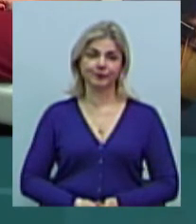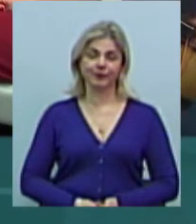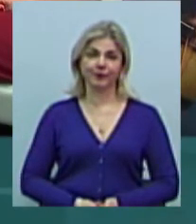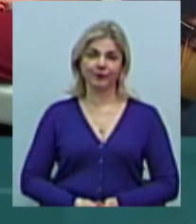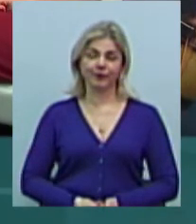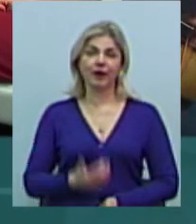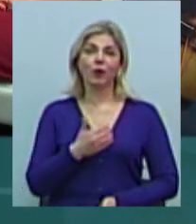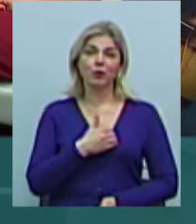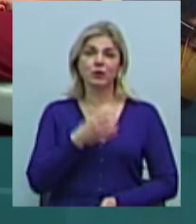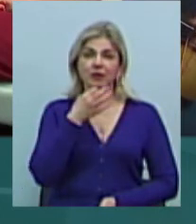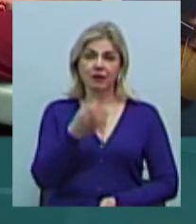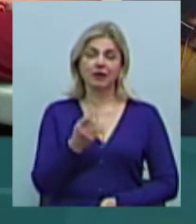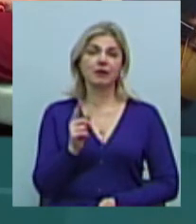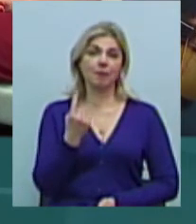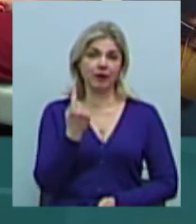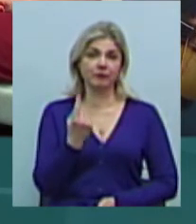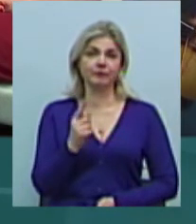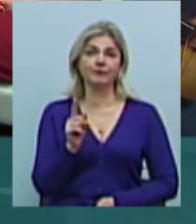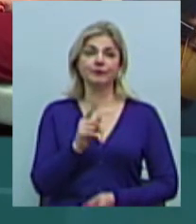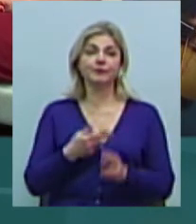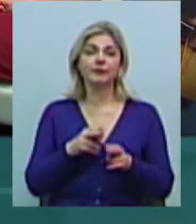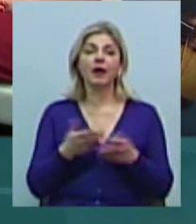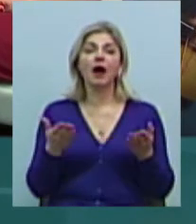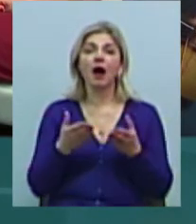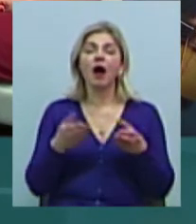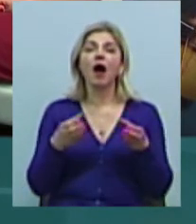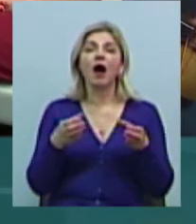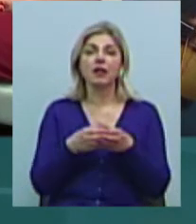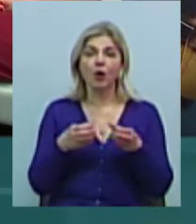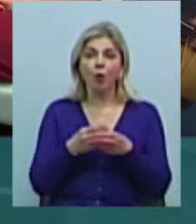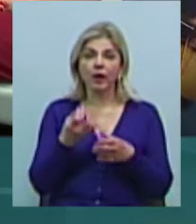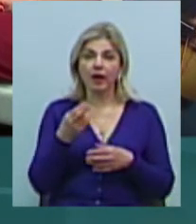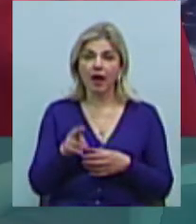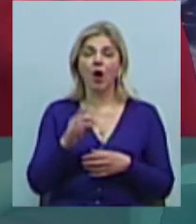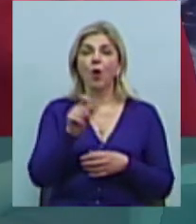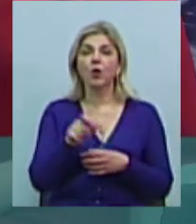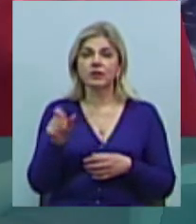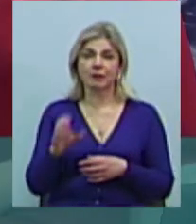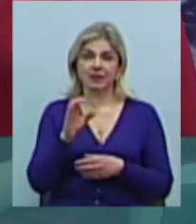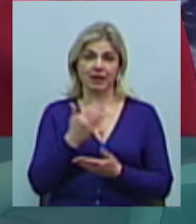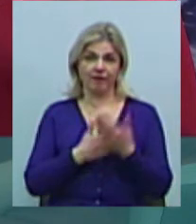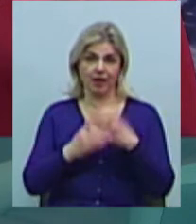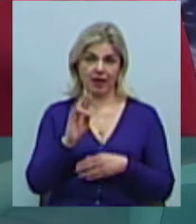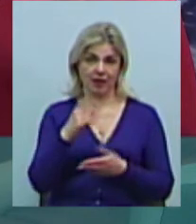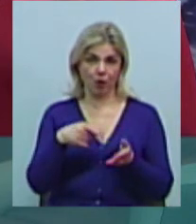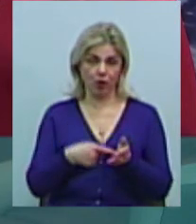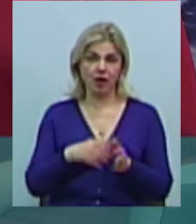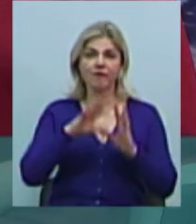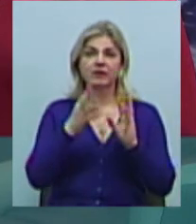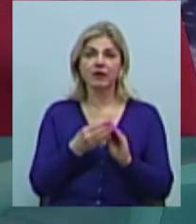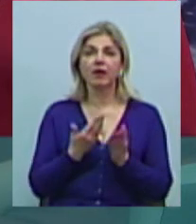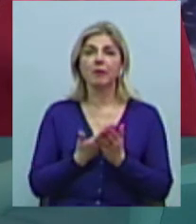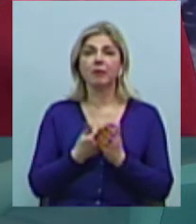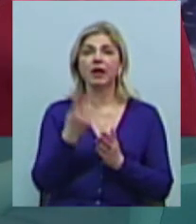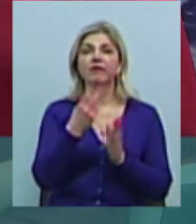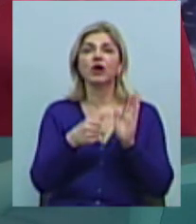сказати, по-перше, яка це категорія осіб з інвалідністю в місті Миколаєві. Взагалі це близько